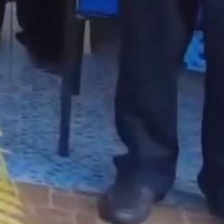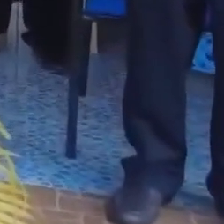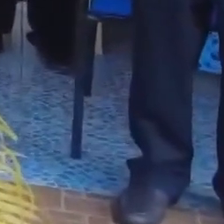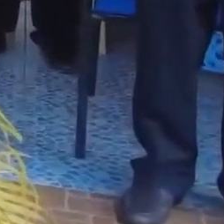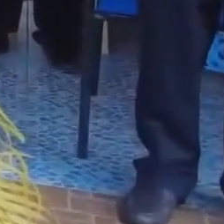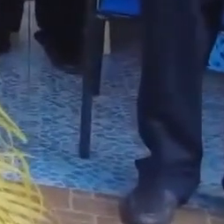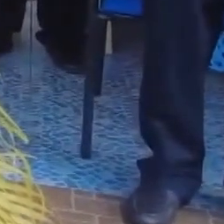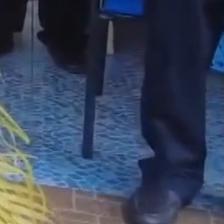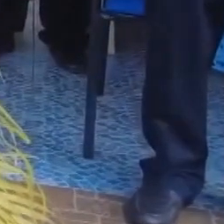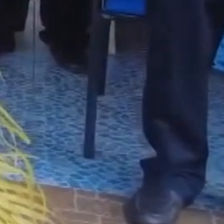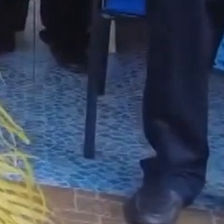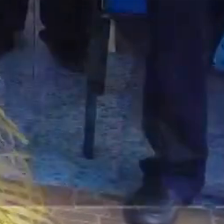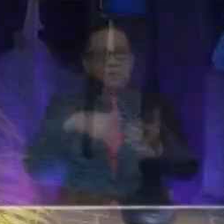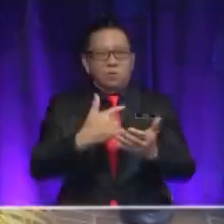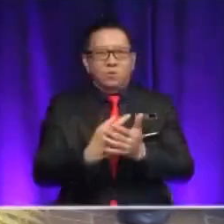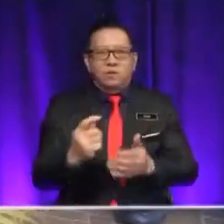akan mengumpulkan